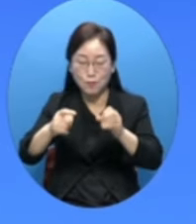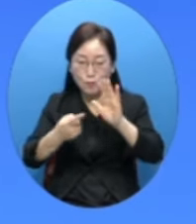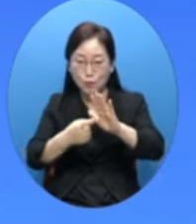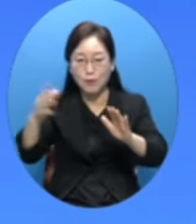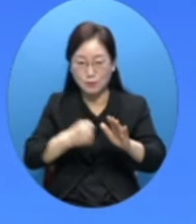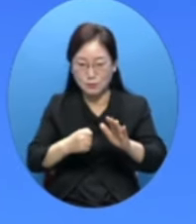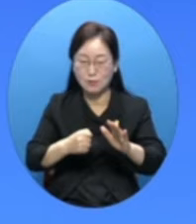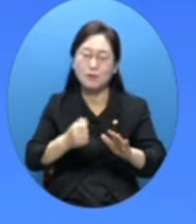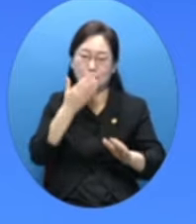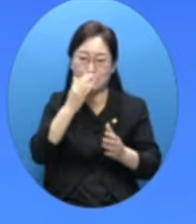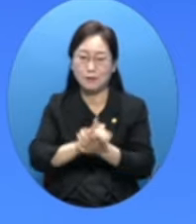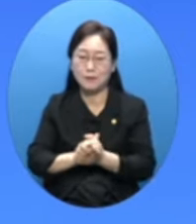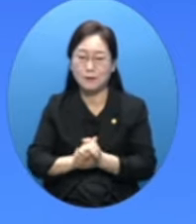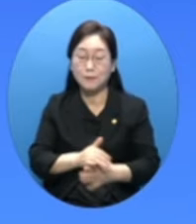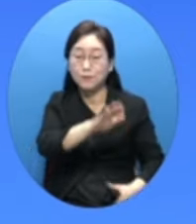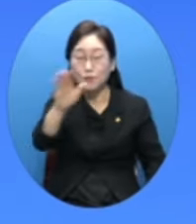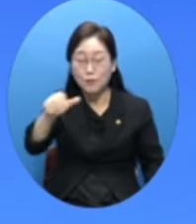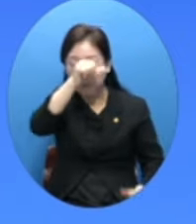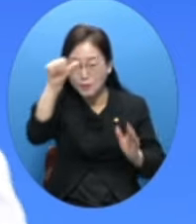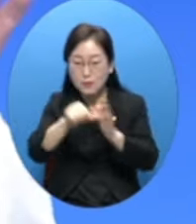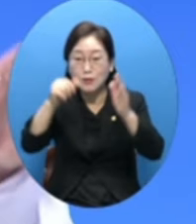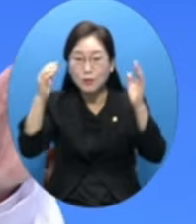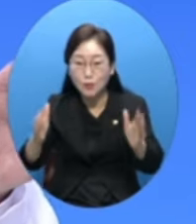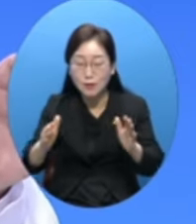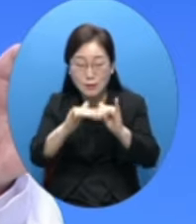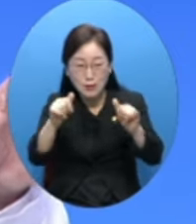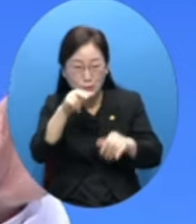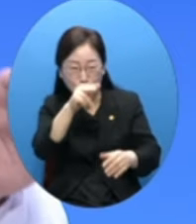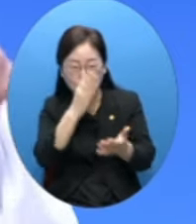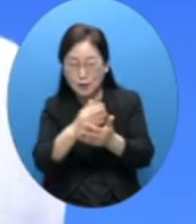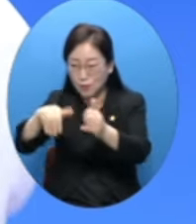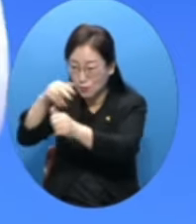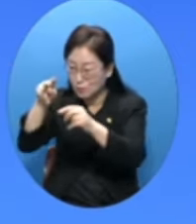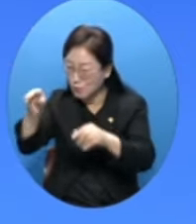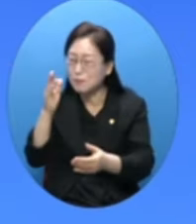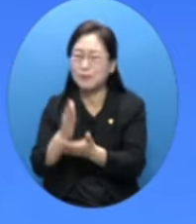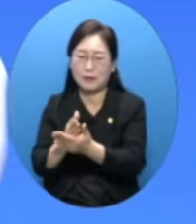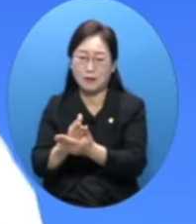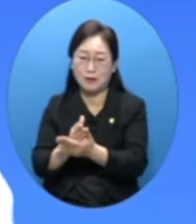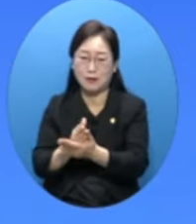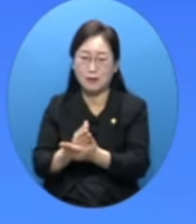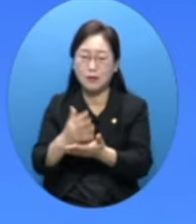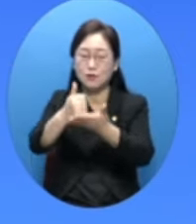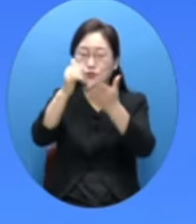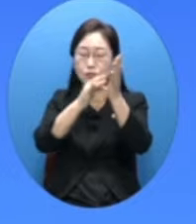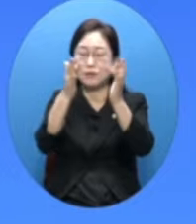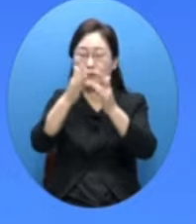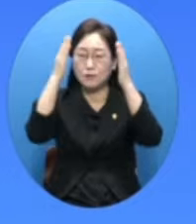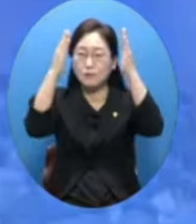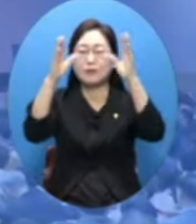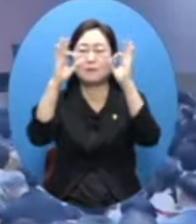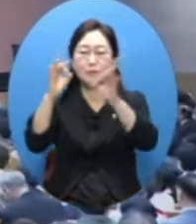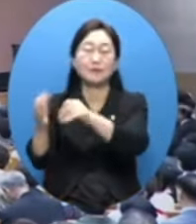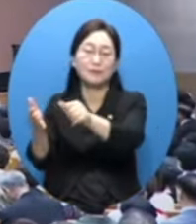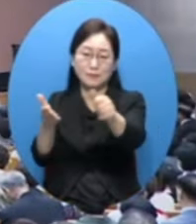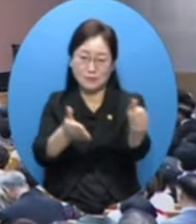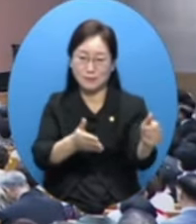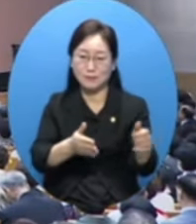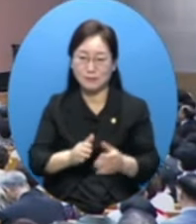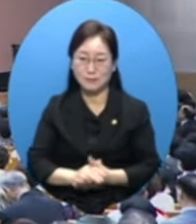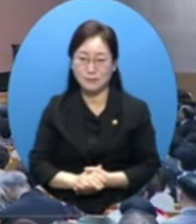것입니다. 그래서 우리는 일생 살아가는 동안 사람을 바라보지 말고 환경을 바라보지 말고 우리 주 예수님을 바라보아야 되는